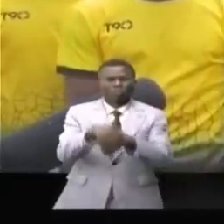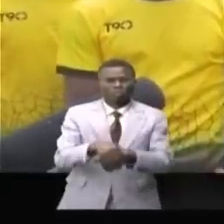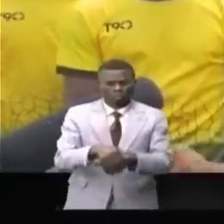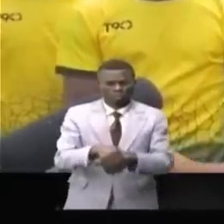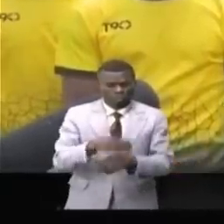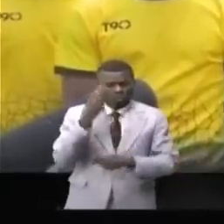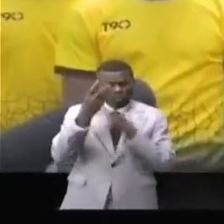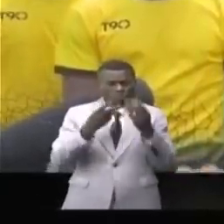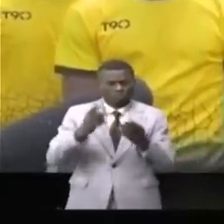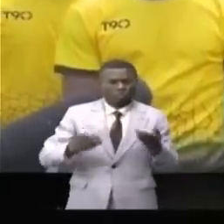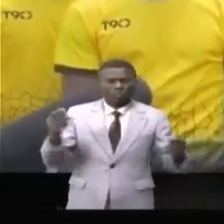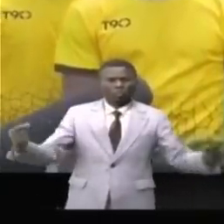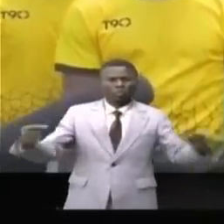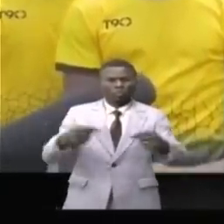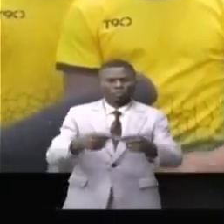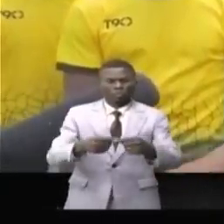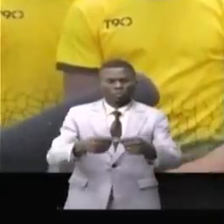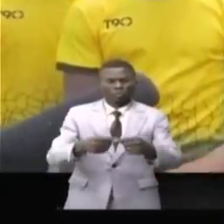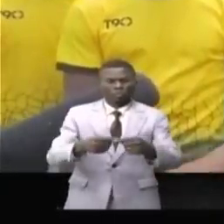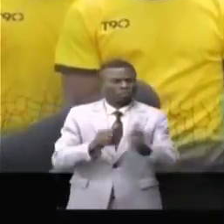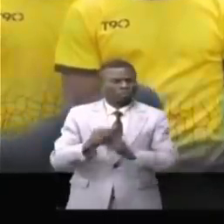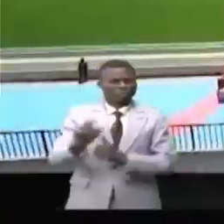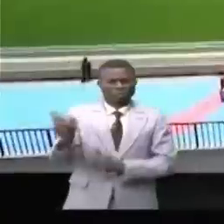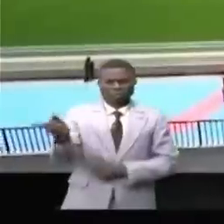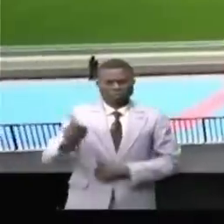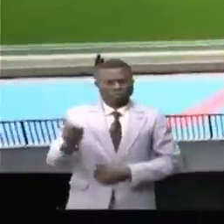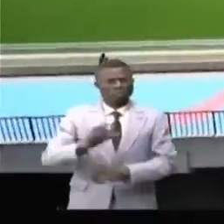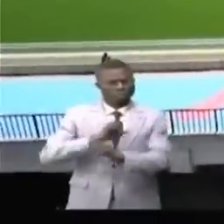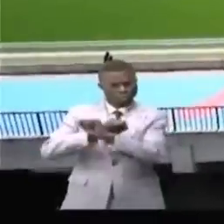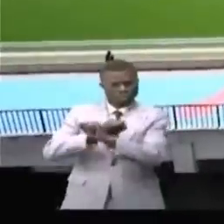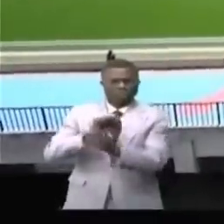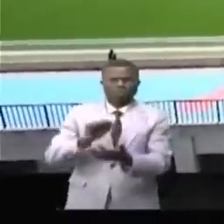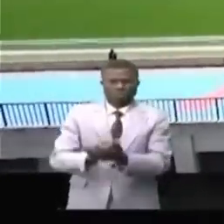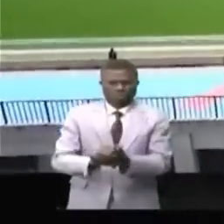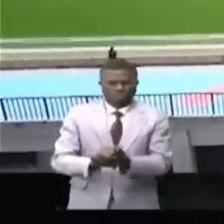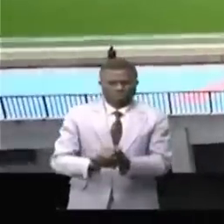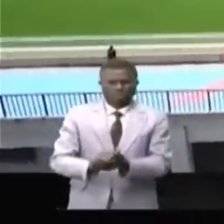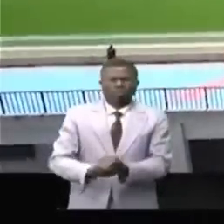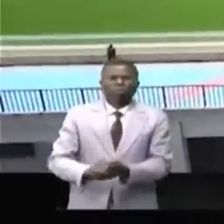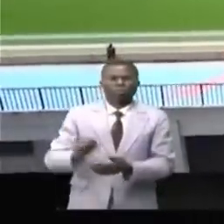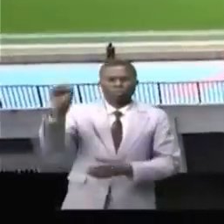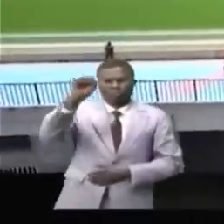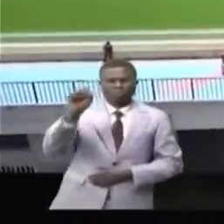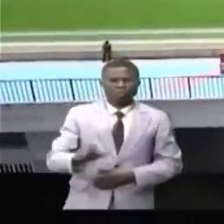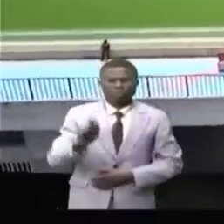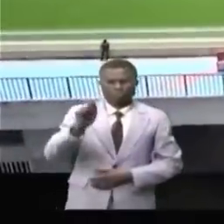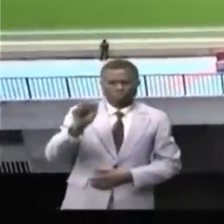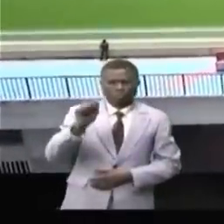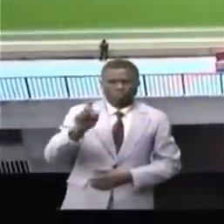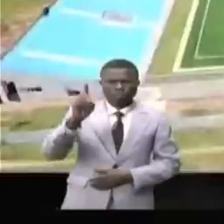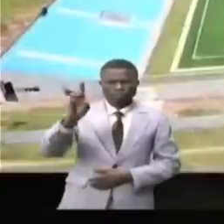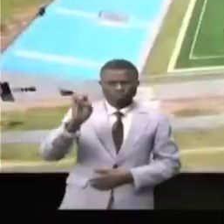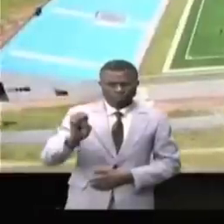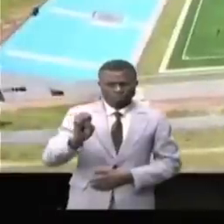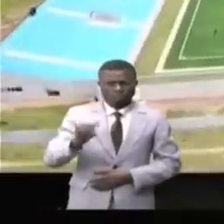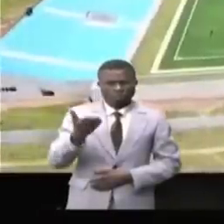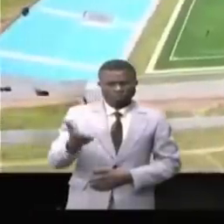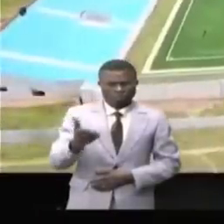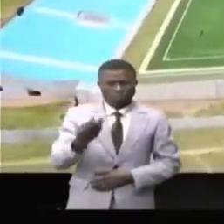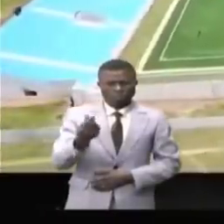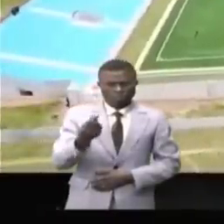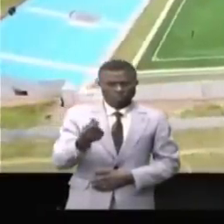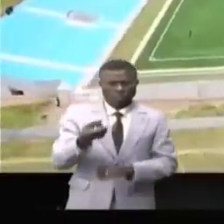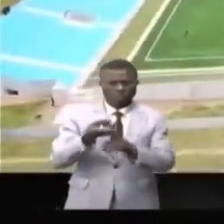match, de ne pas venir pour des tours, mais pour les garder. Le stade moderne de Bougna, situé au quartier Kindia, est financé